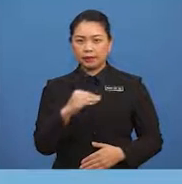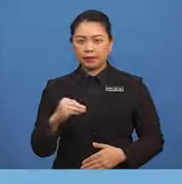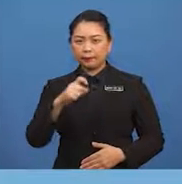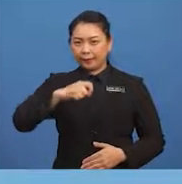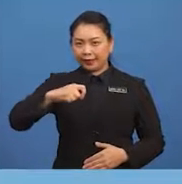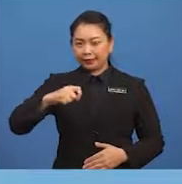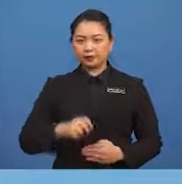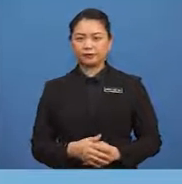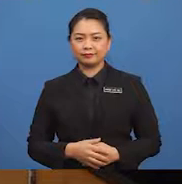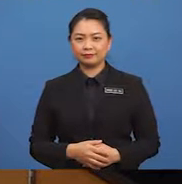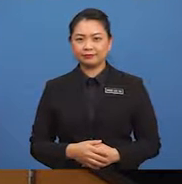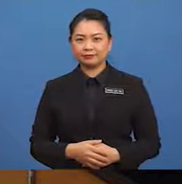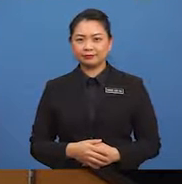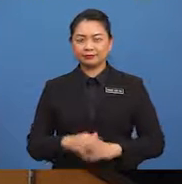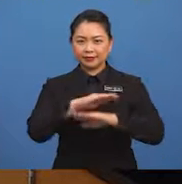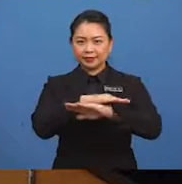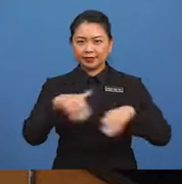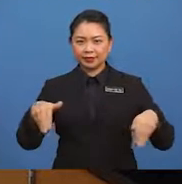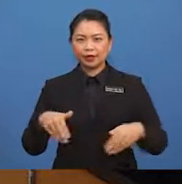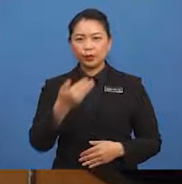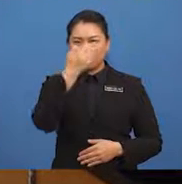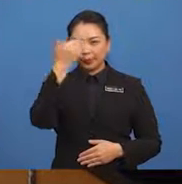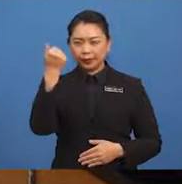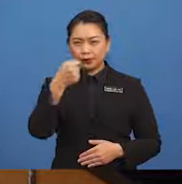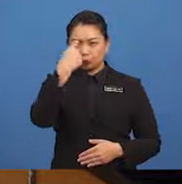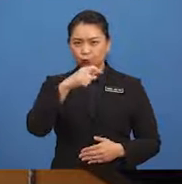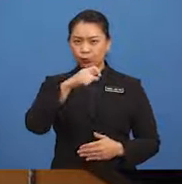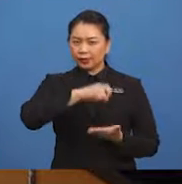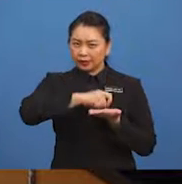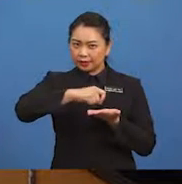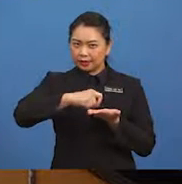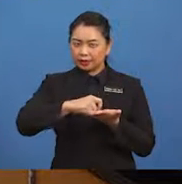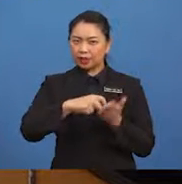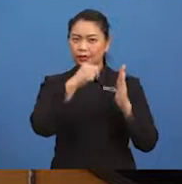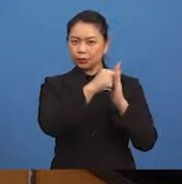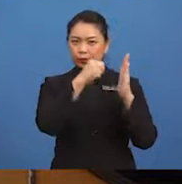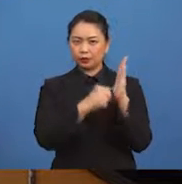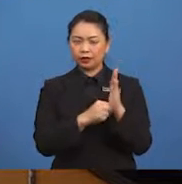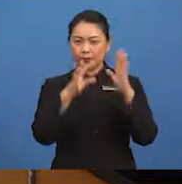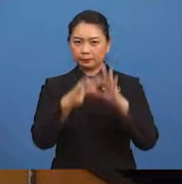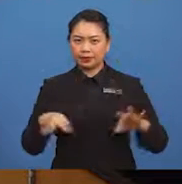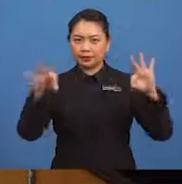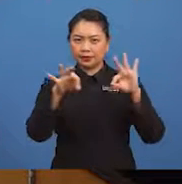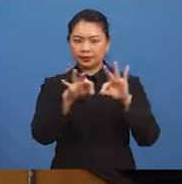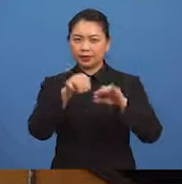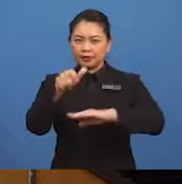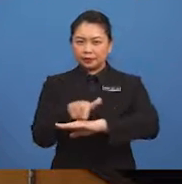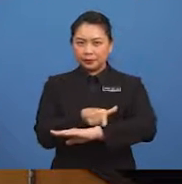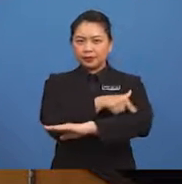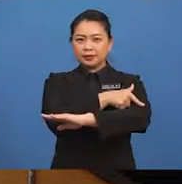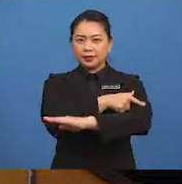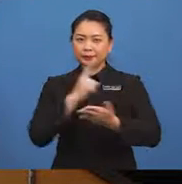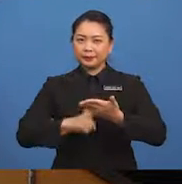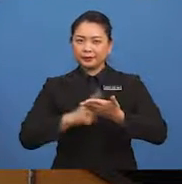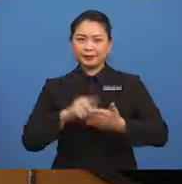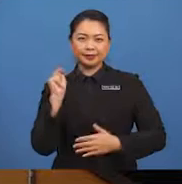ya. Jangan lupa untuk mencatat isi-isi penting sepanjang perbincangan